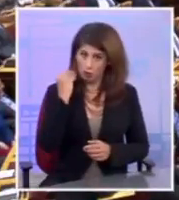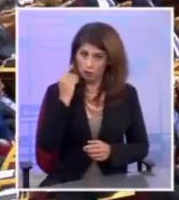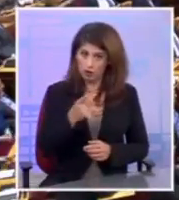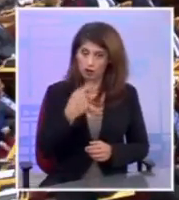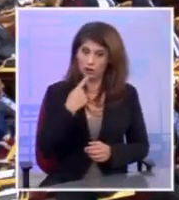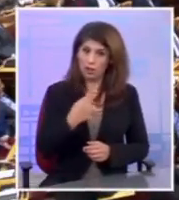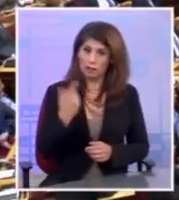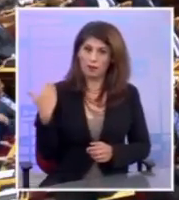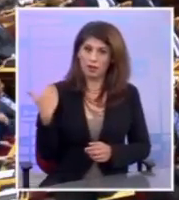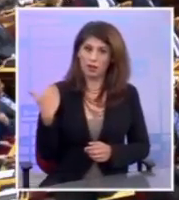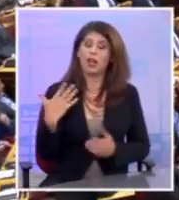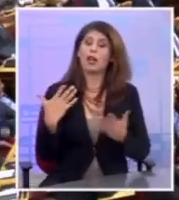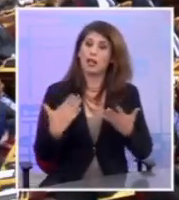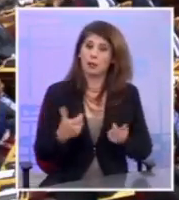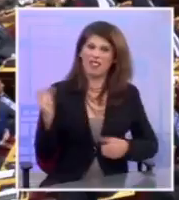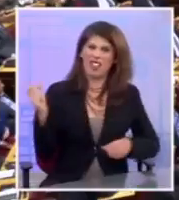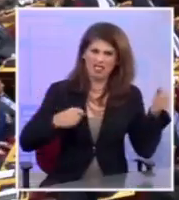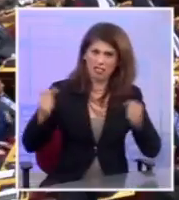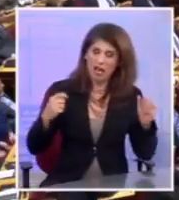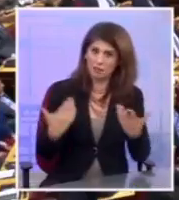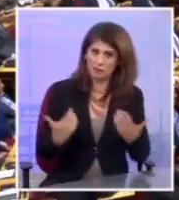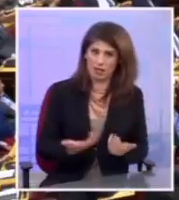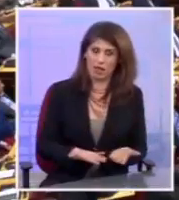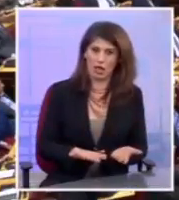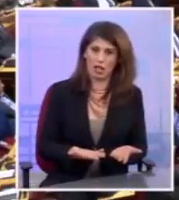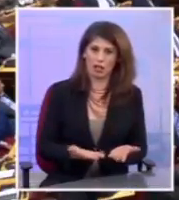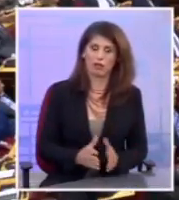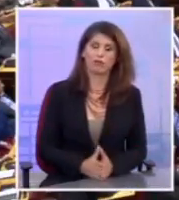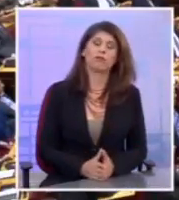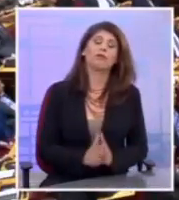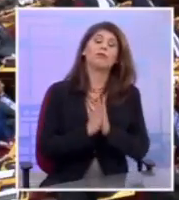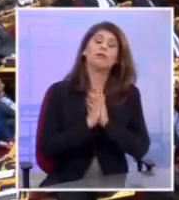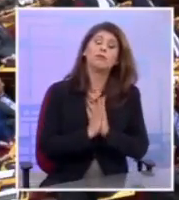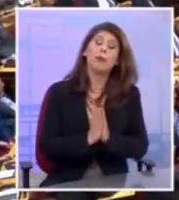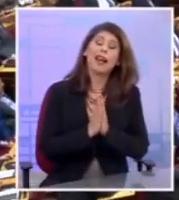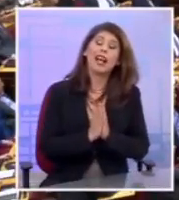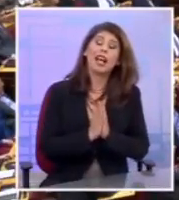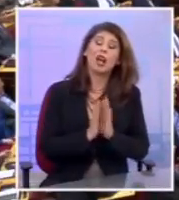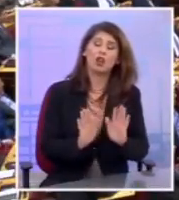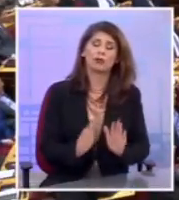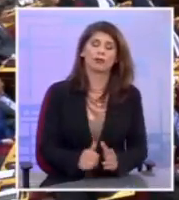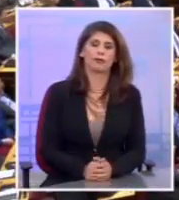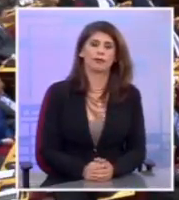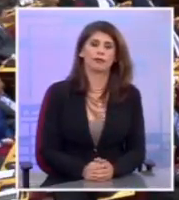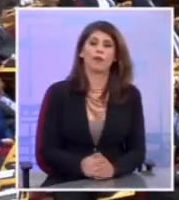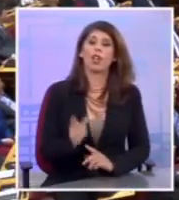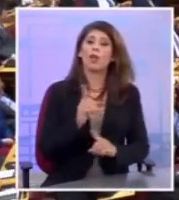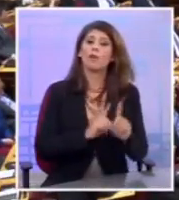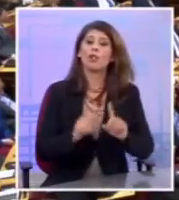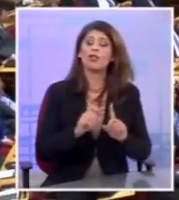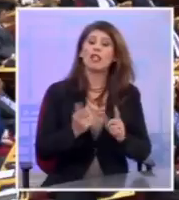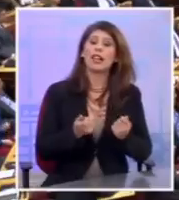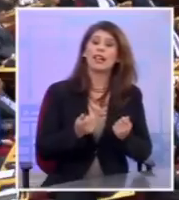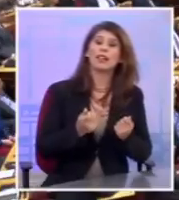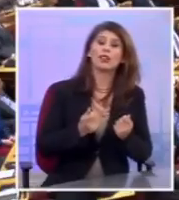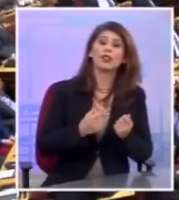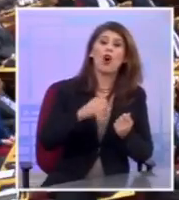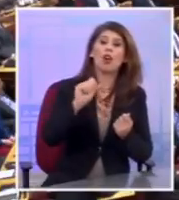Ακούσατε. Υπήρξαν τέτοιες αντιδράσεις. Σας παρακαλώ. Ποιος έκανε το όχι ναι και το ναι